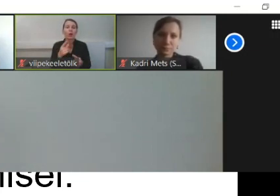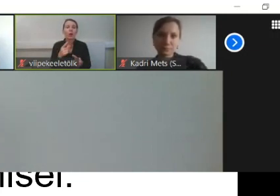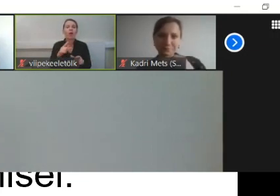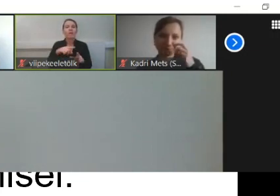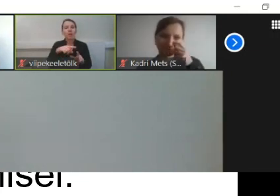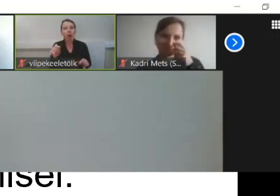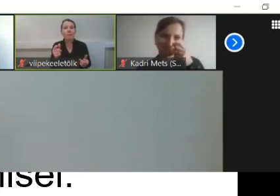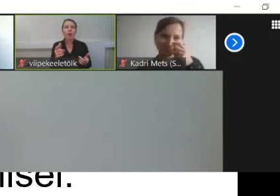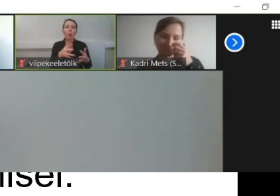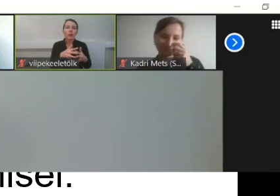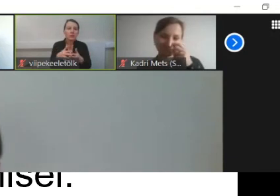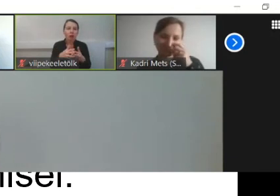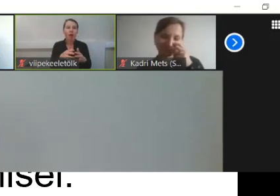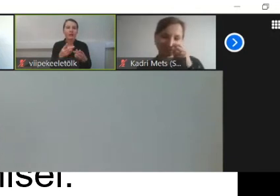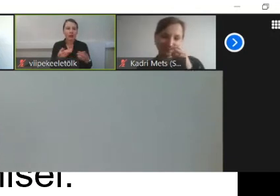tegevuspiirangute enese hinnang